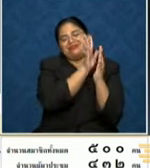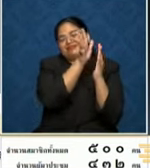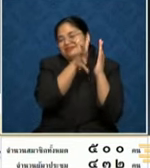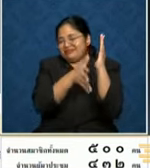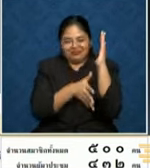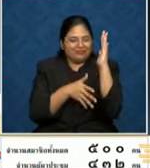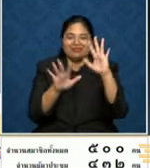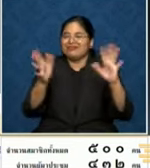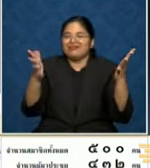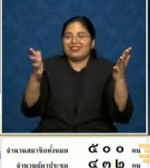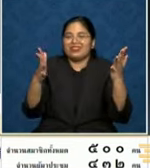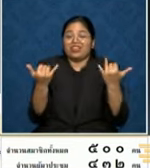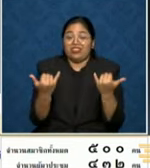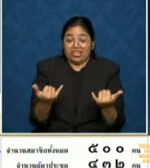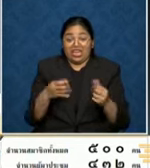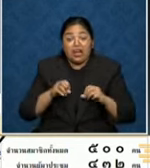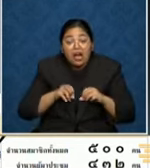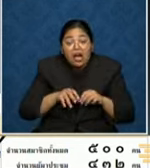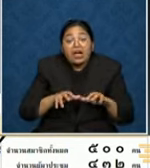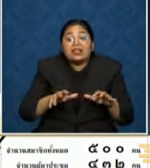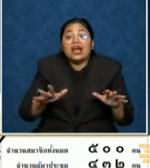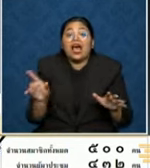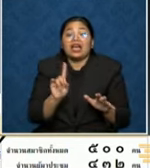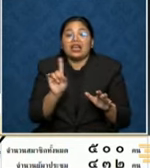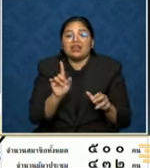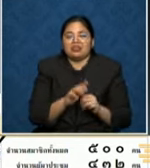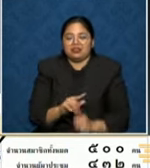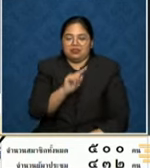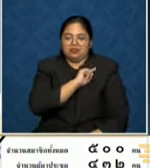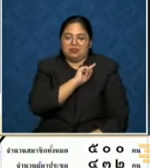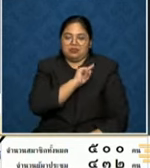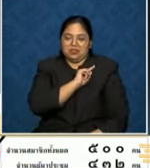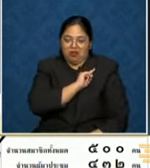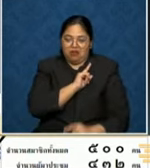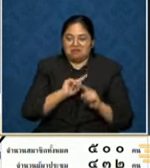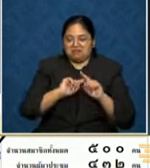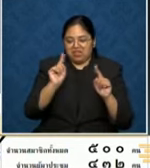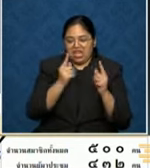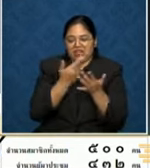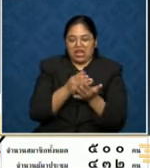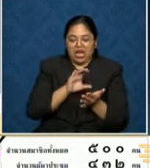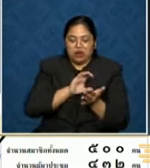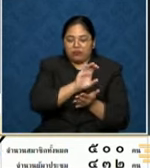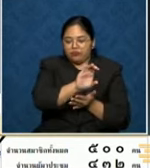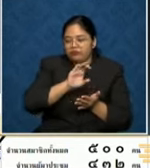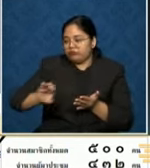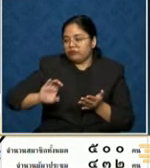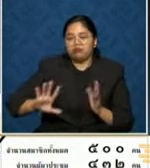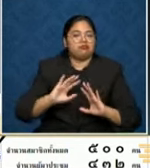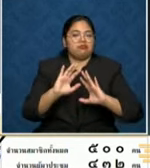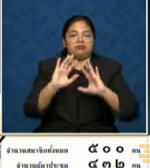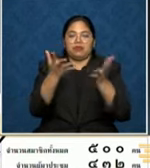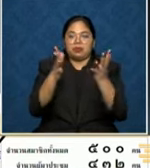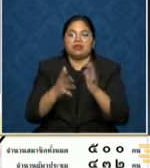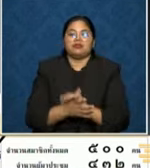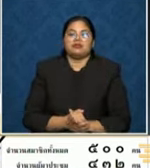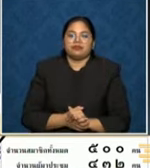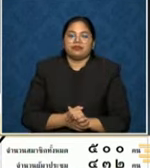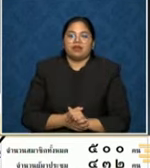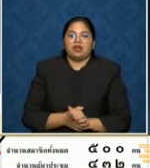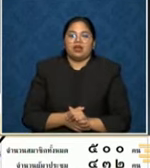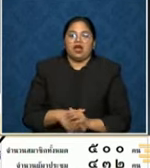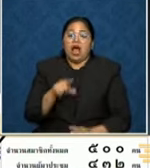เรากระจายอะไรรู้ไหมครับท่านประธานครับเรากระจายหน้าที่แต่ไม่ได้กระจายเงินลงไปครับท่านประธานครับนี่เนี่ยเขาเรียกว่ากระจาย